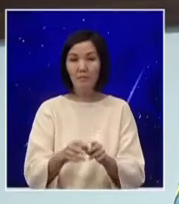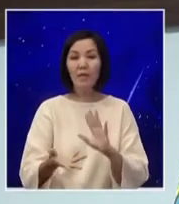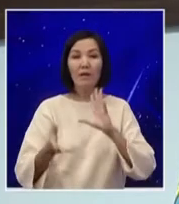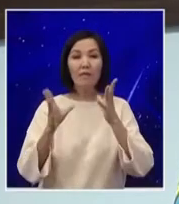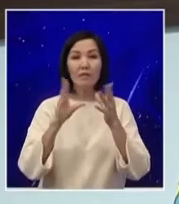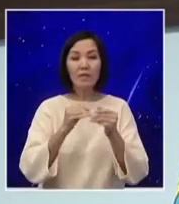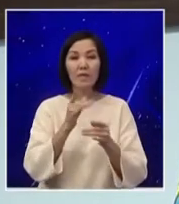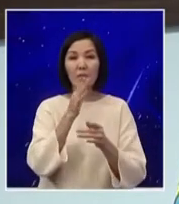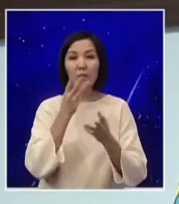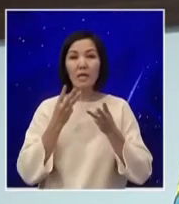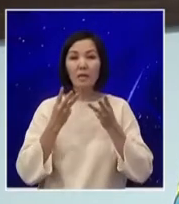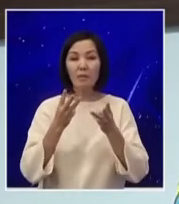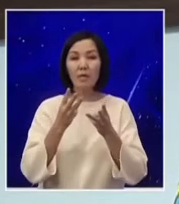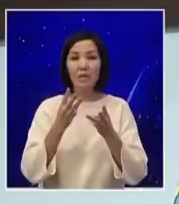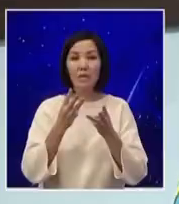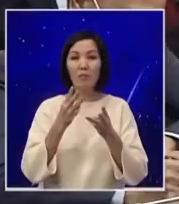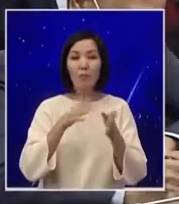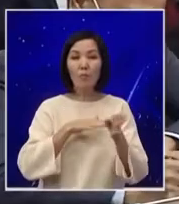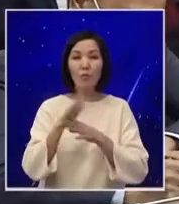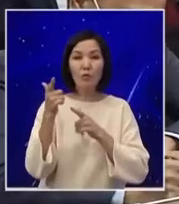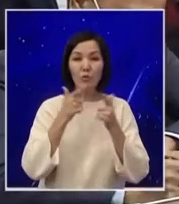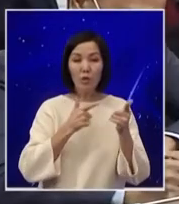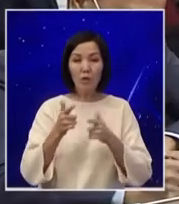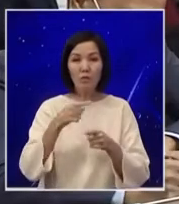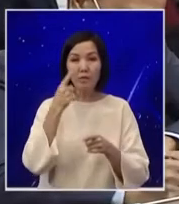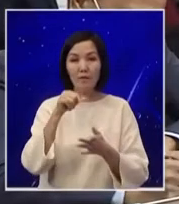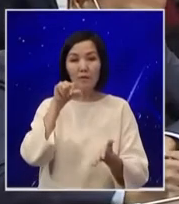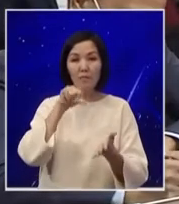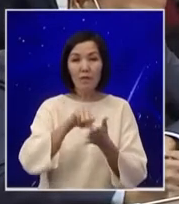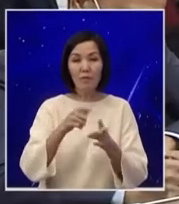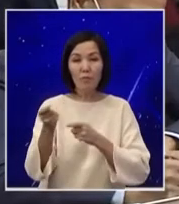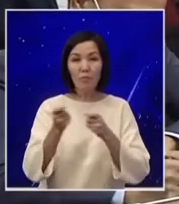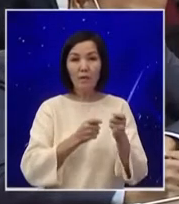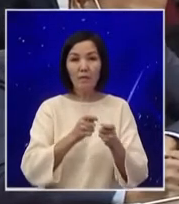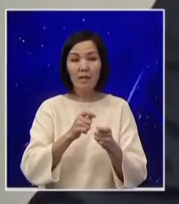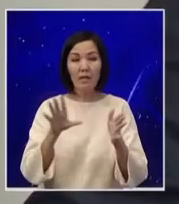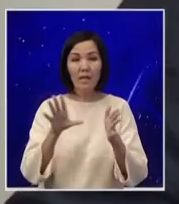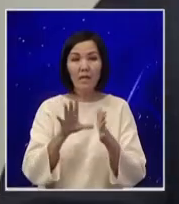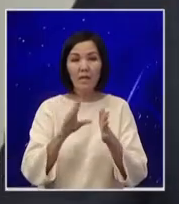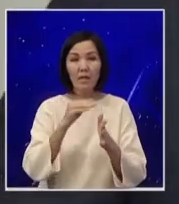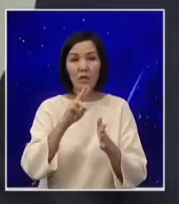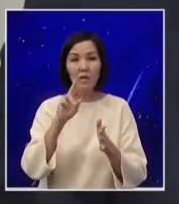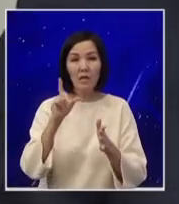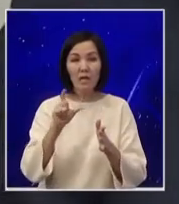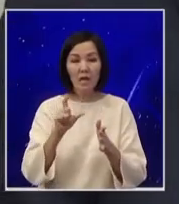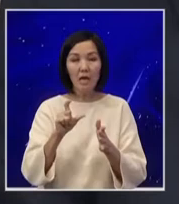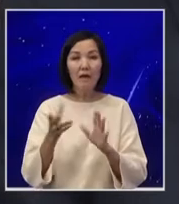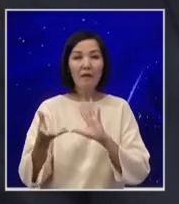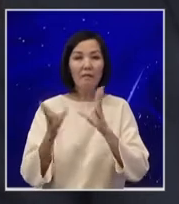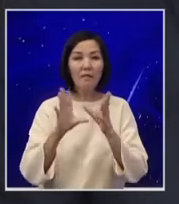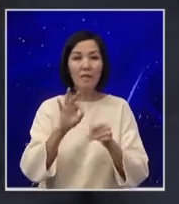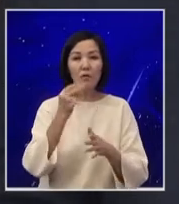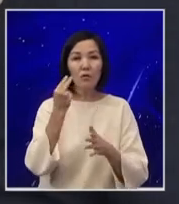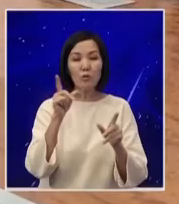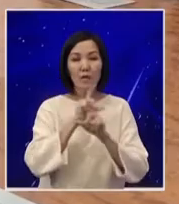целом к отопительному сезону алматинская область полностью готова заявляет представители управления энергетики и жкх связи с этим все социальные